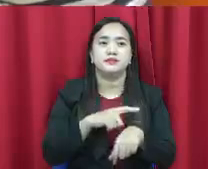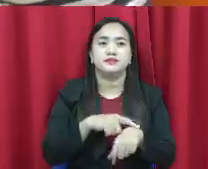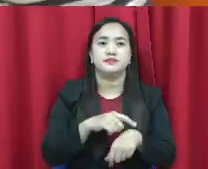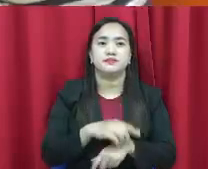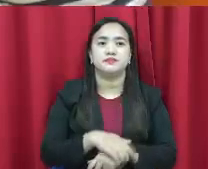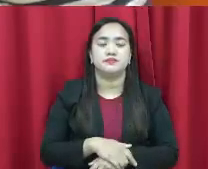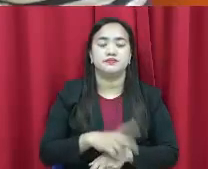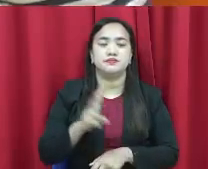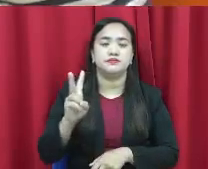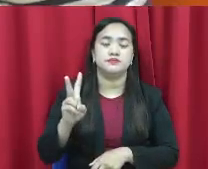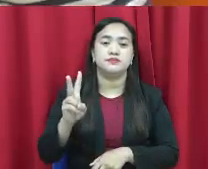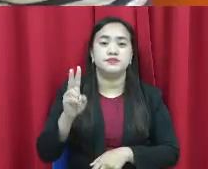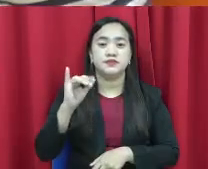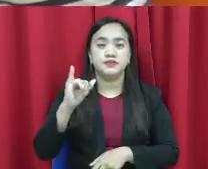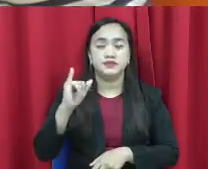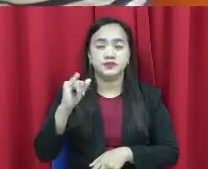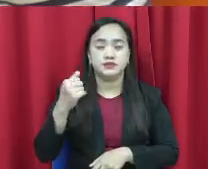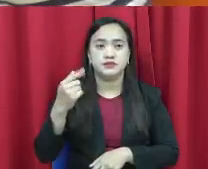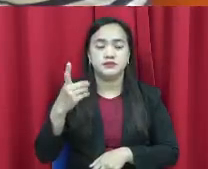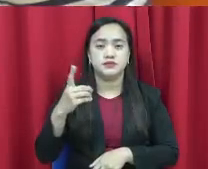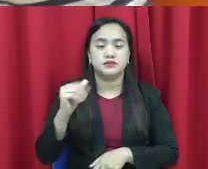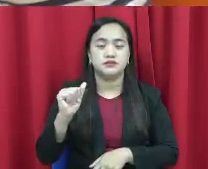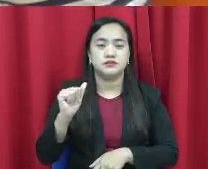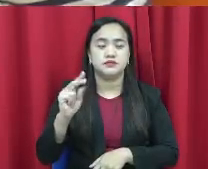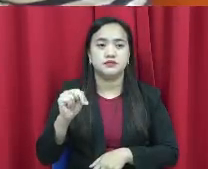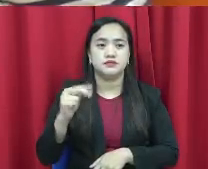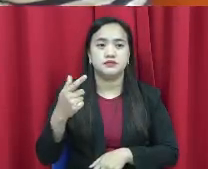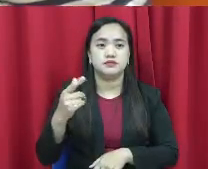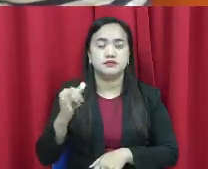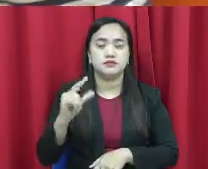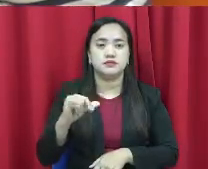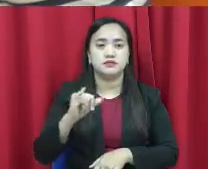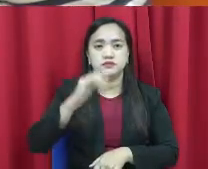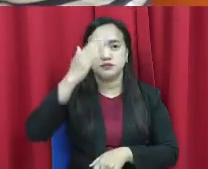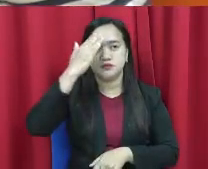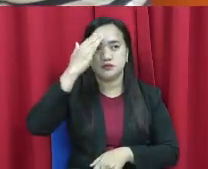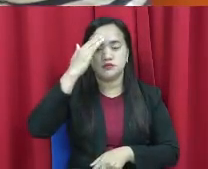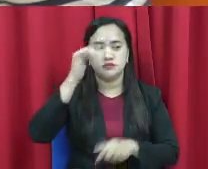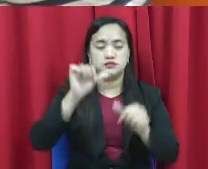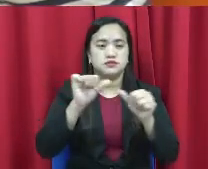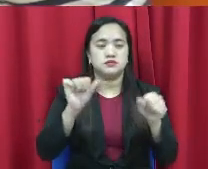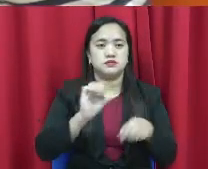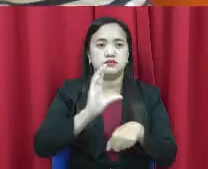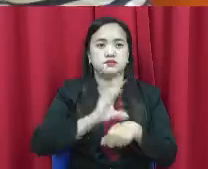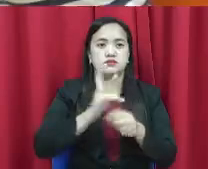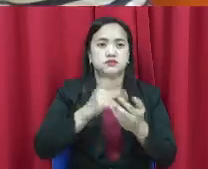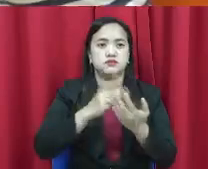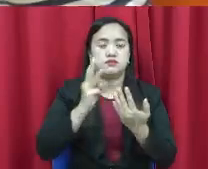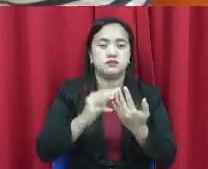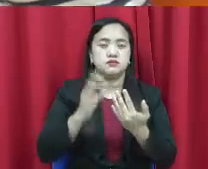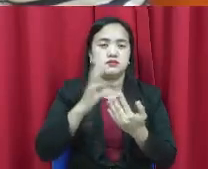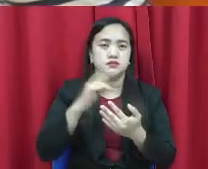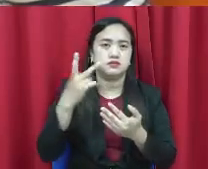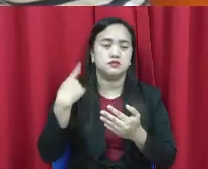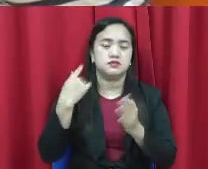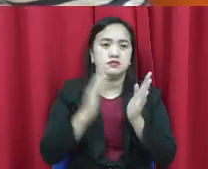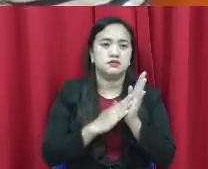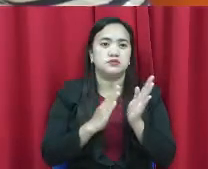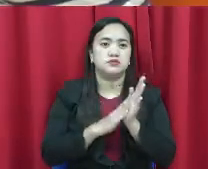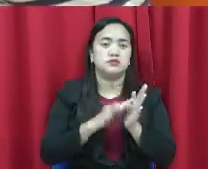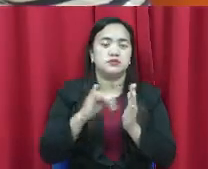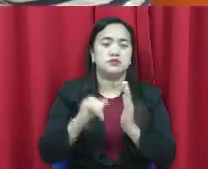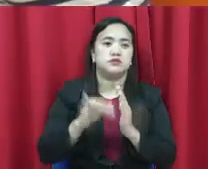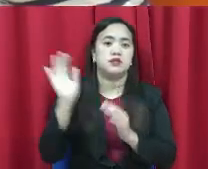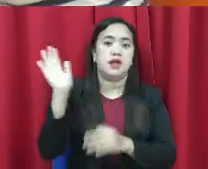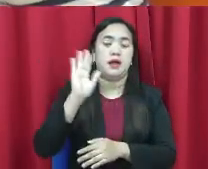kakaway kaway na lang kumbaga talagang tuloy na dito eh Alam ko may area programs May school pa ngayon Yes maam kakaway